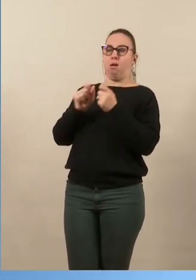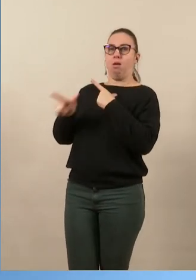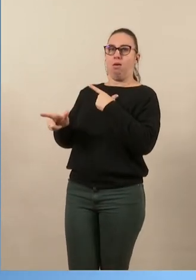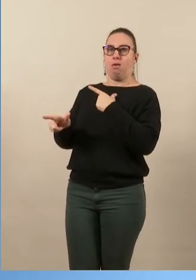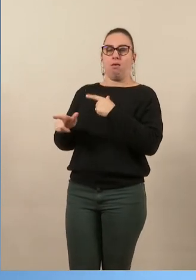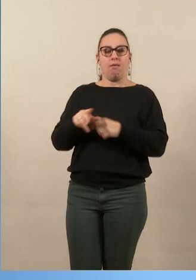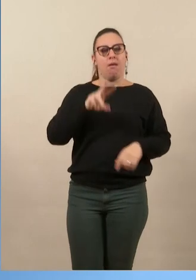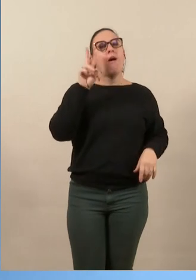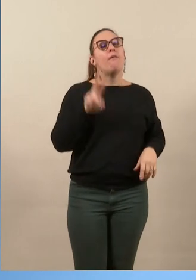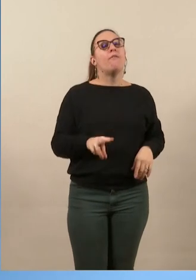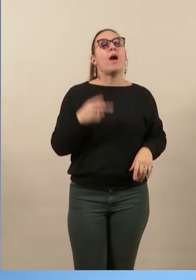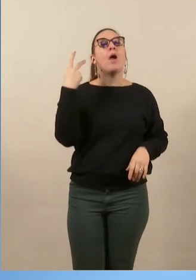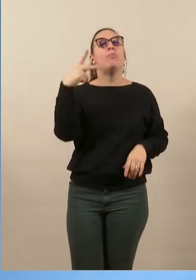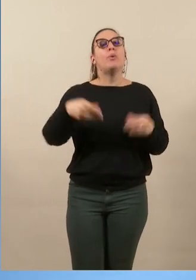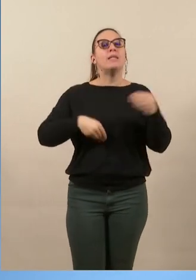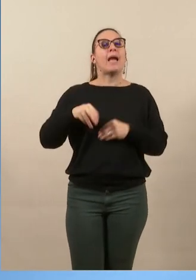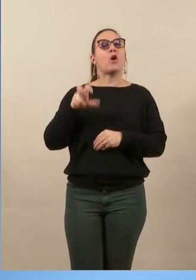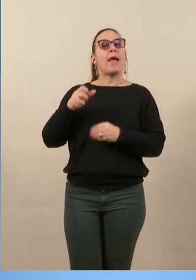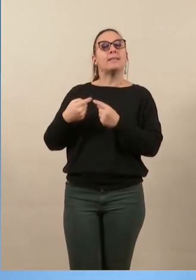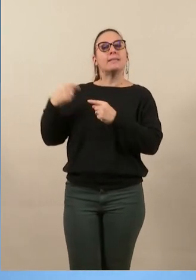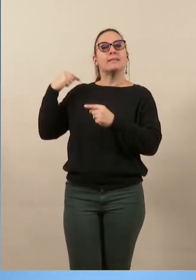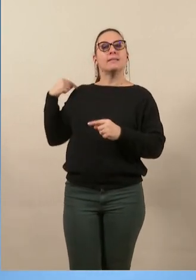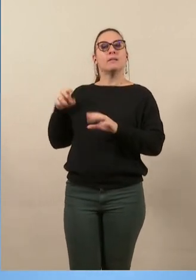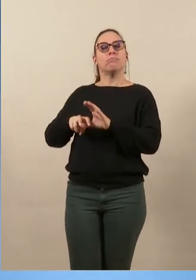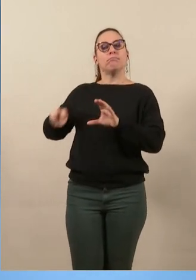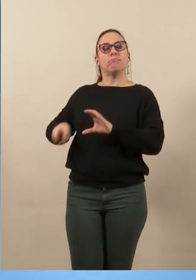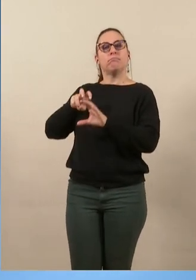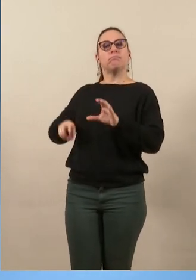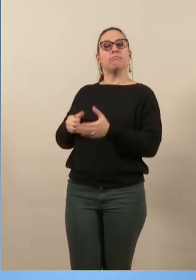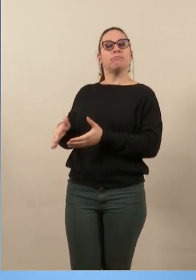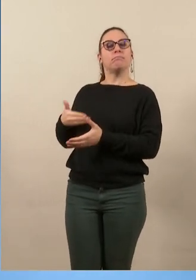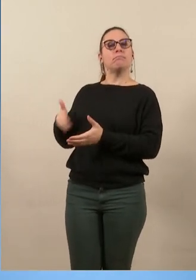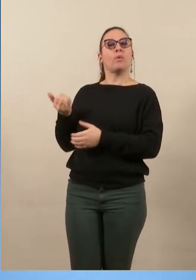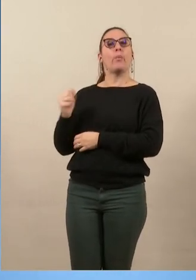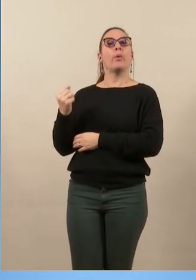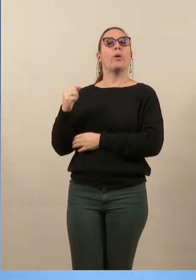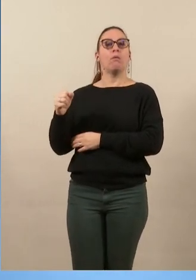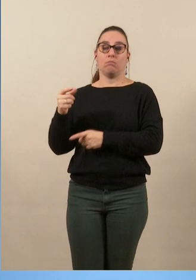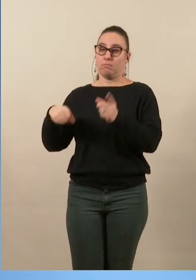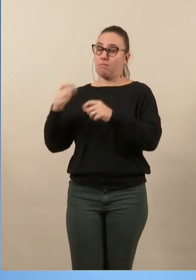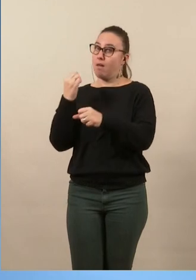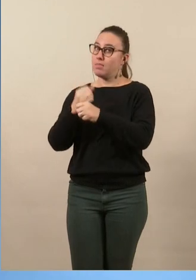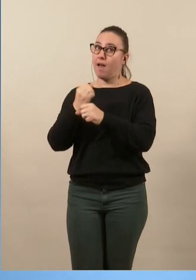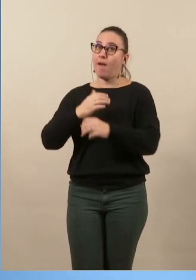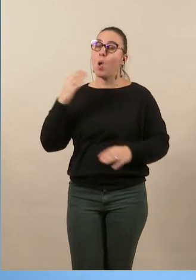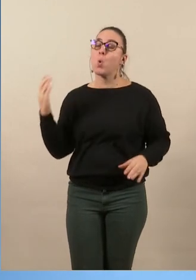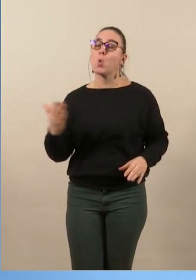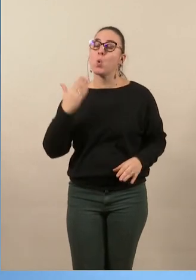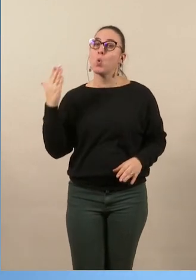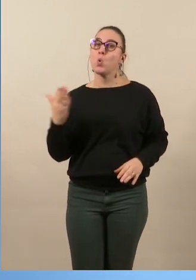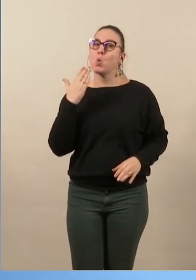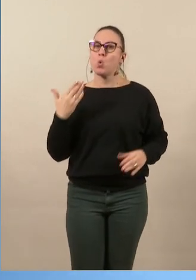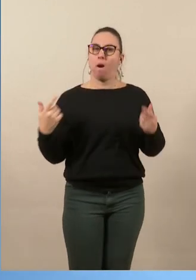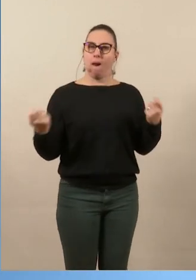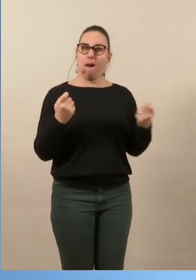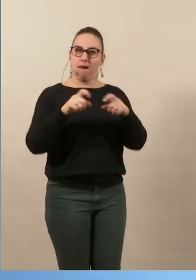ancien vos anciens directeurs dont certains sont partis que vous n'avez pas gardé ont travailler génialement et on fait baisser